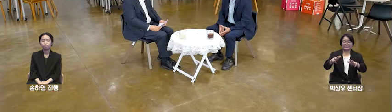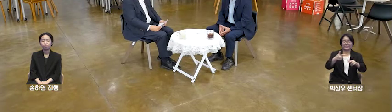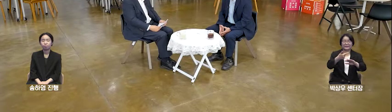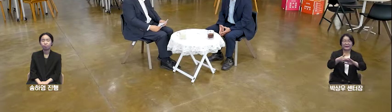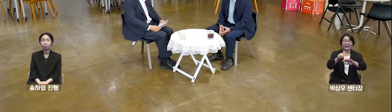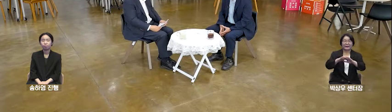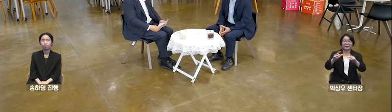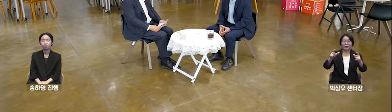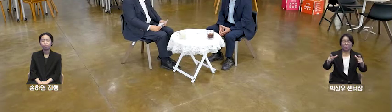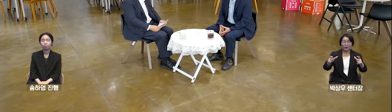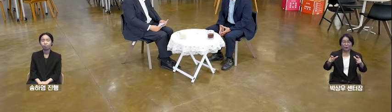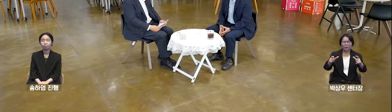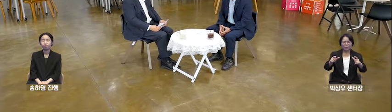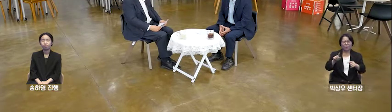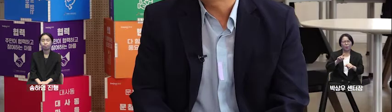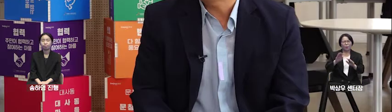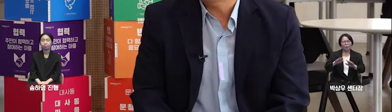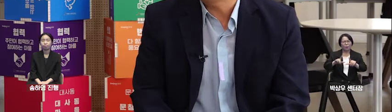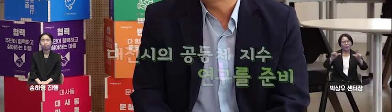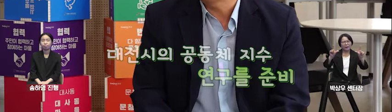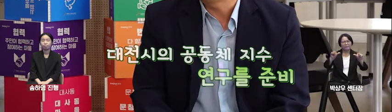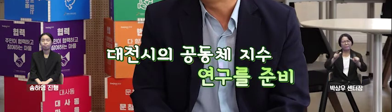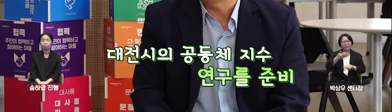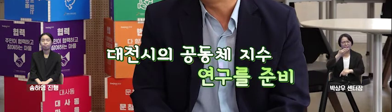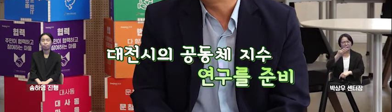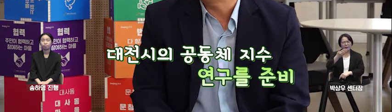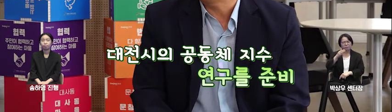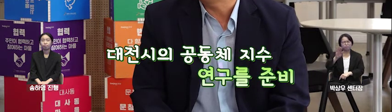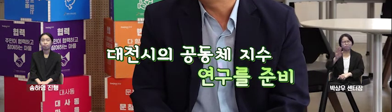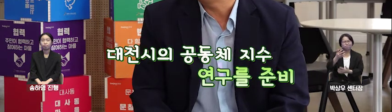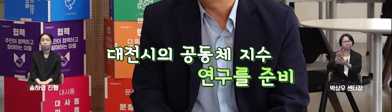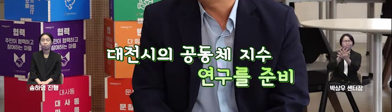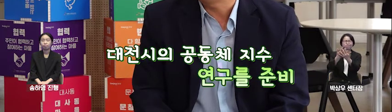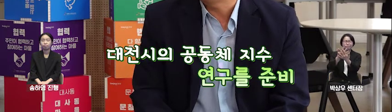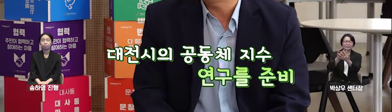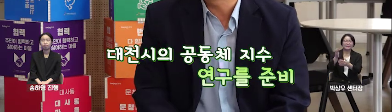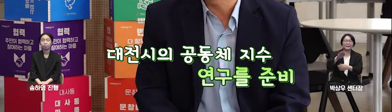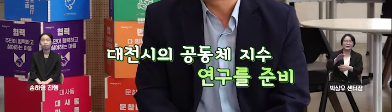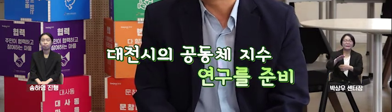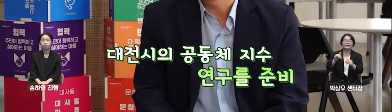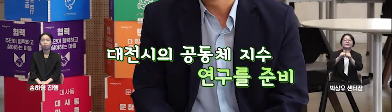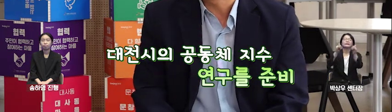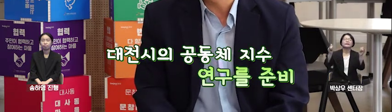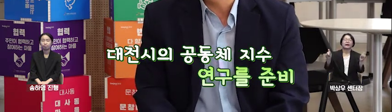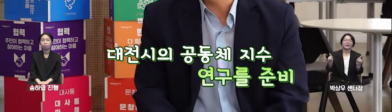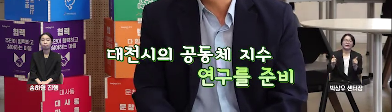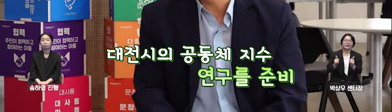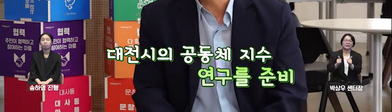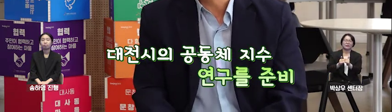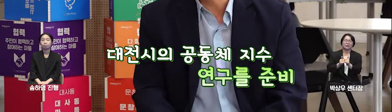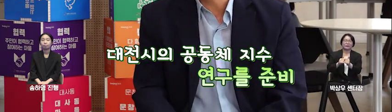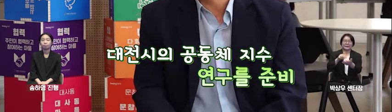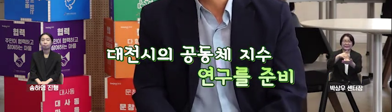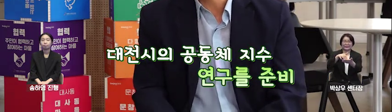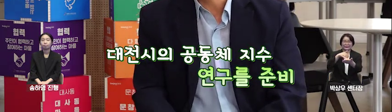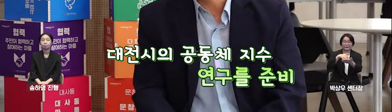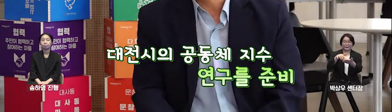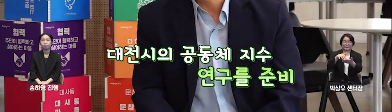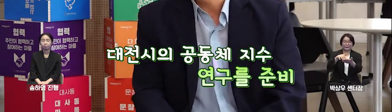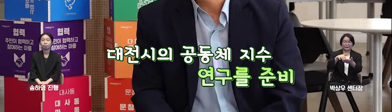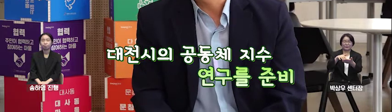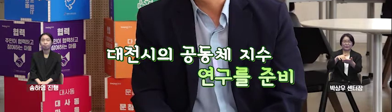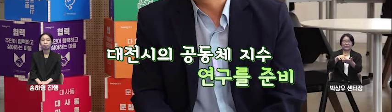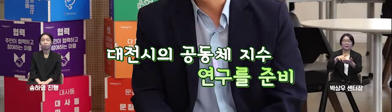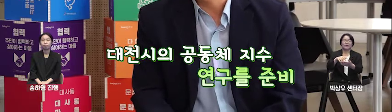가능할지 모르겠지만 좀 전에 사회지표의 어떤 그 지수로서 공채지수를 조금 더 지금 연구해